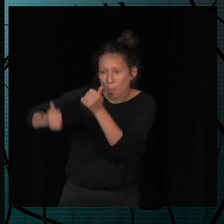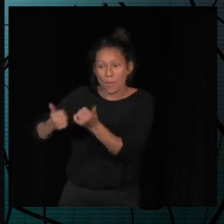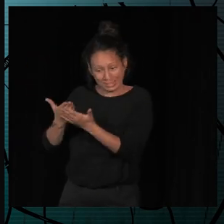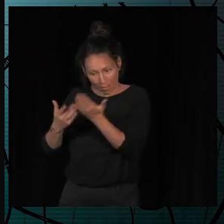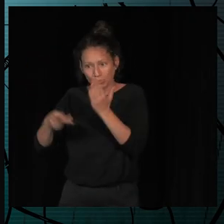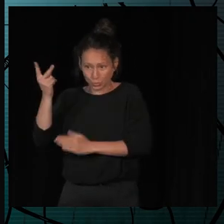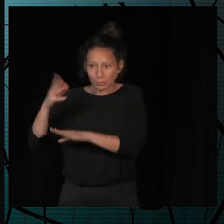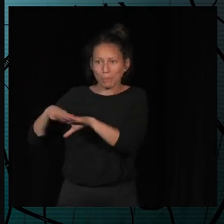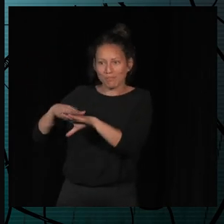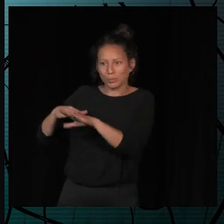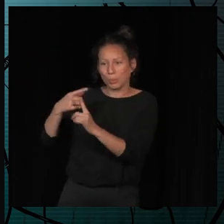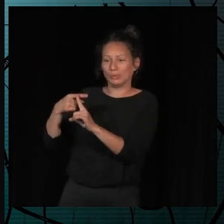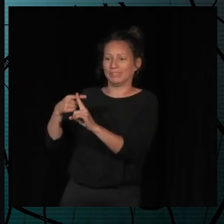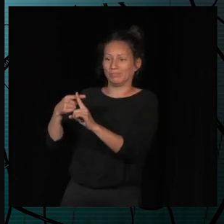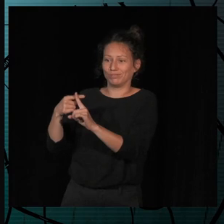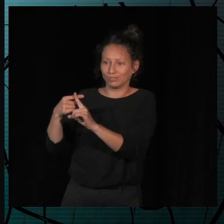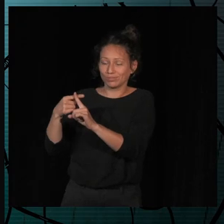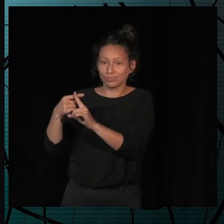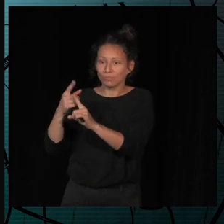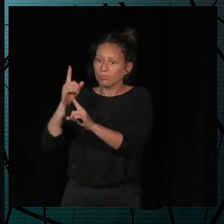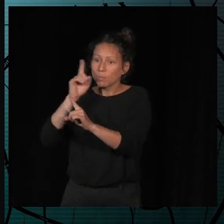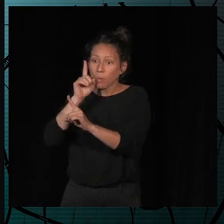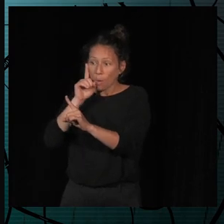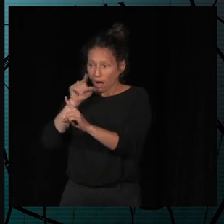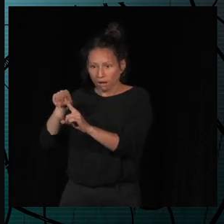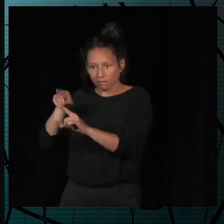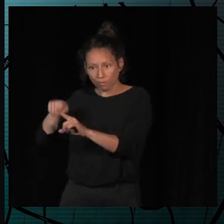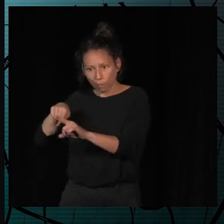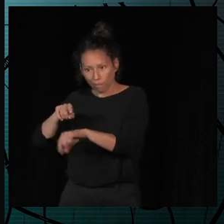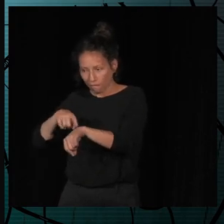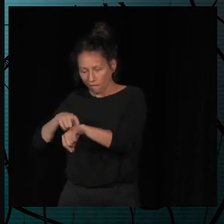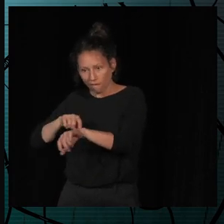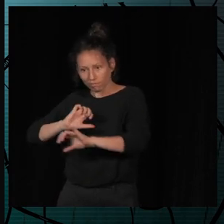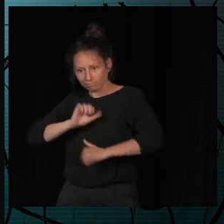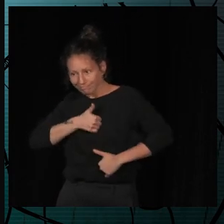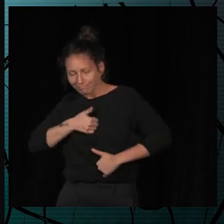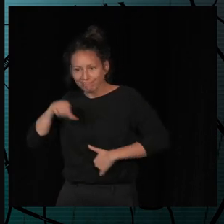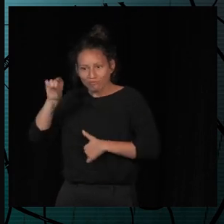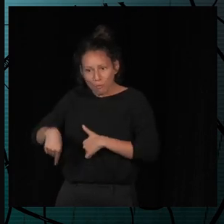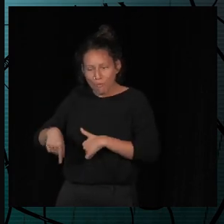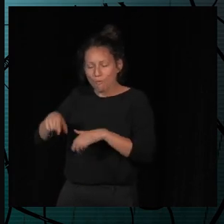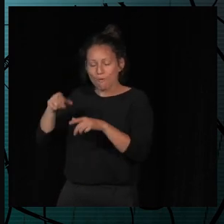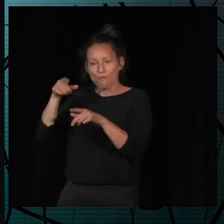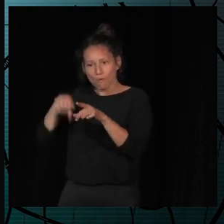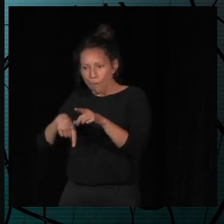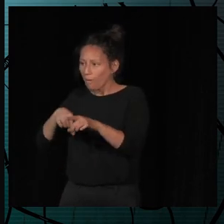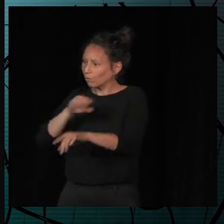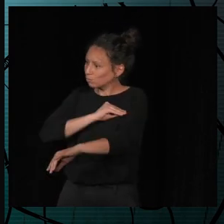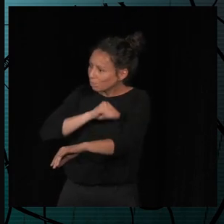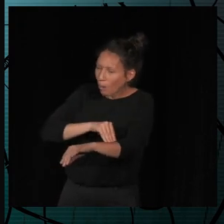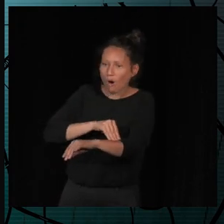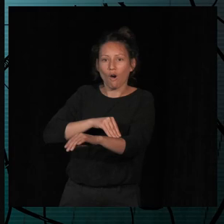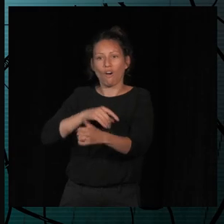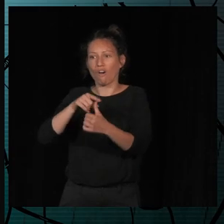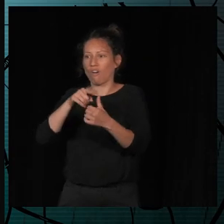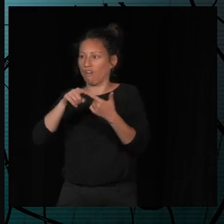puisque pour performer dans les jeux vidéos il faut se lever à heure fixe se coucher à heure fixe bien manger faire du sport avoir une